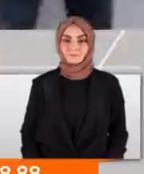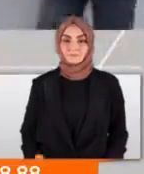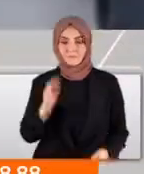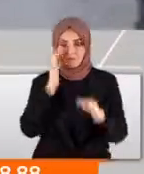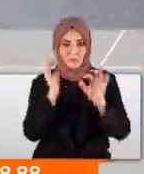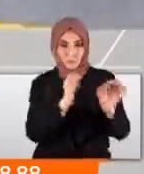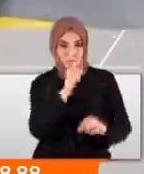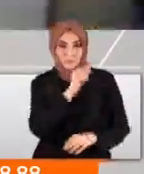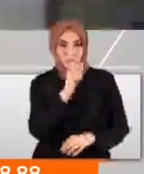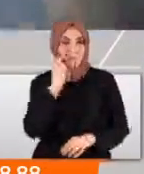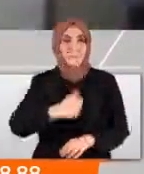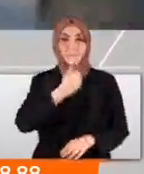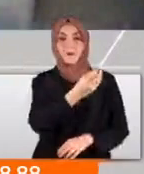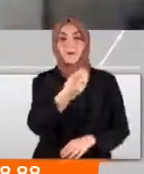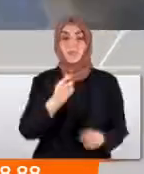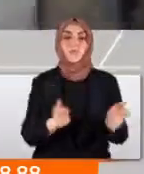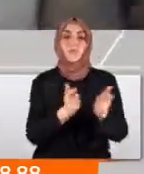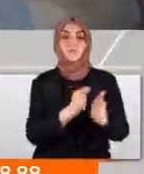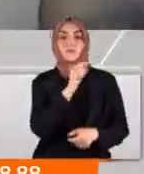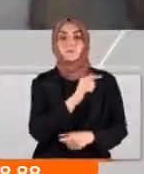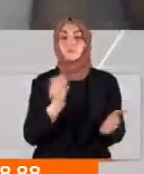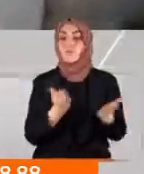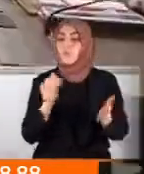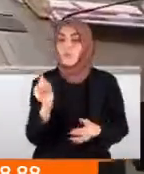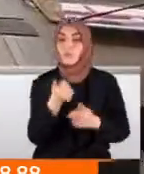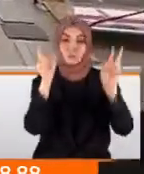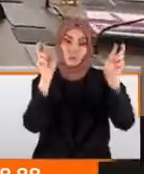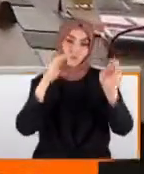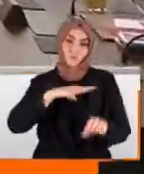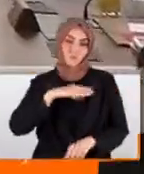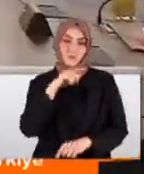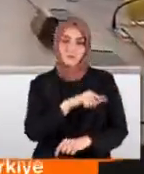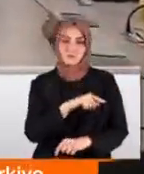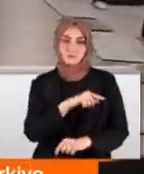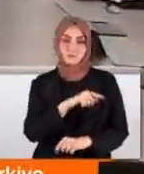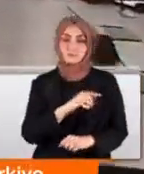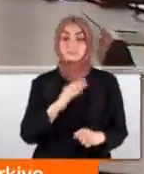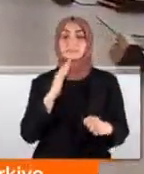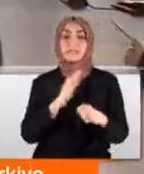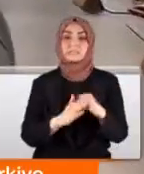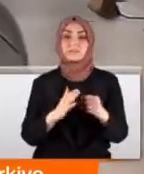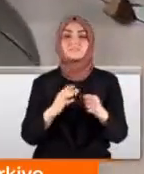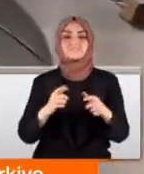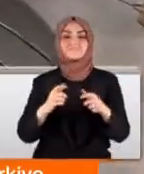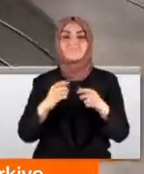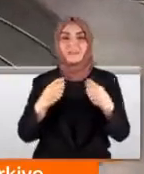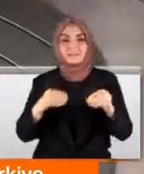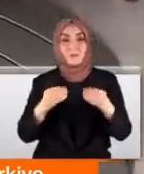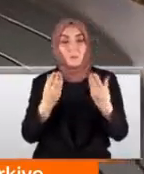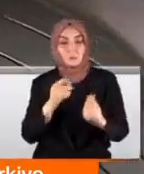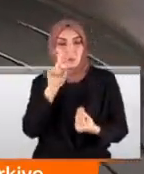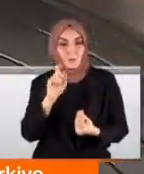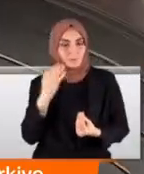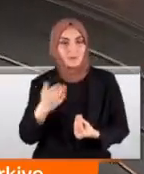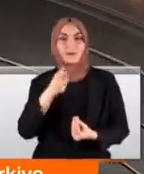Gözler kabine toplantısında. Çünkü çok önemli başlıklar masada. Kısıtlamalar gevşeyecek mi? Kafe ve restoranlar açılacak